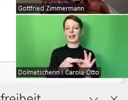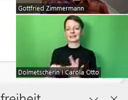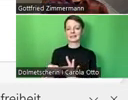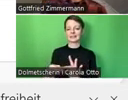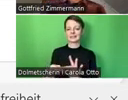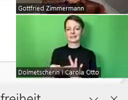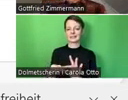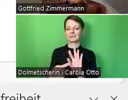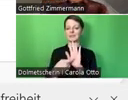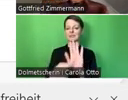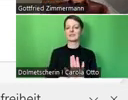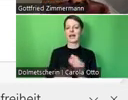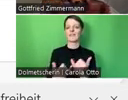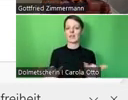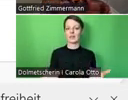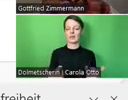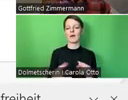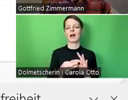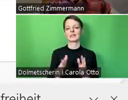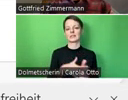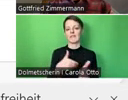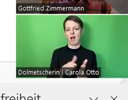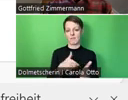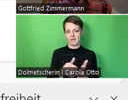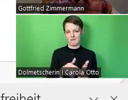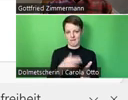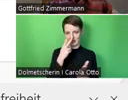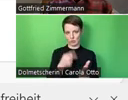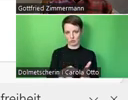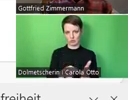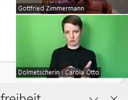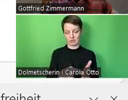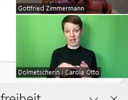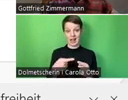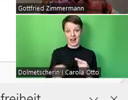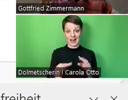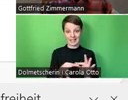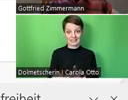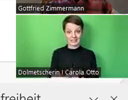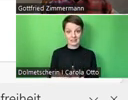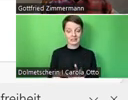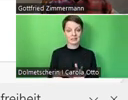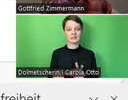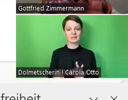der Farbe zu tun, die ich im Dokument verwende. Also Links sollten immer